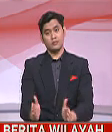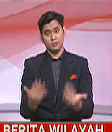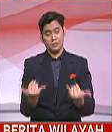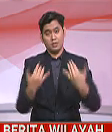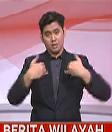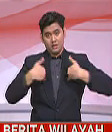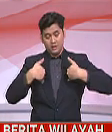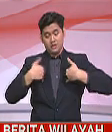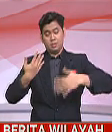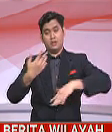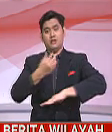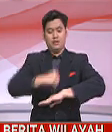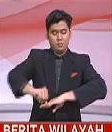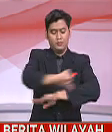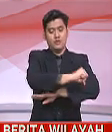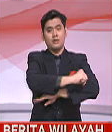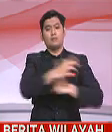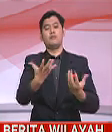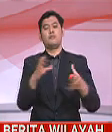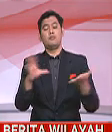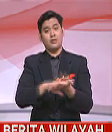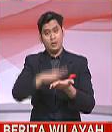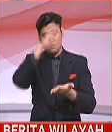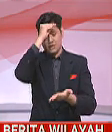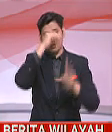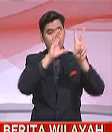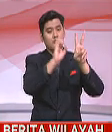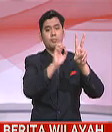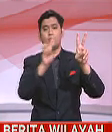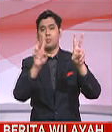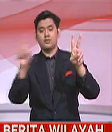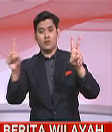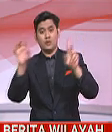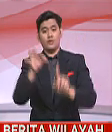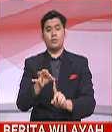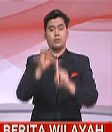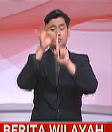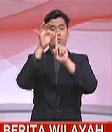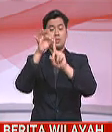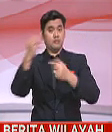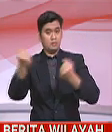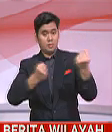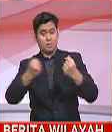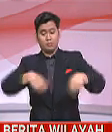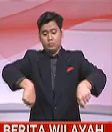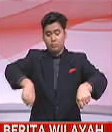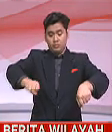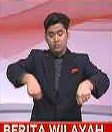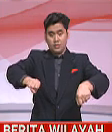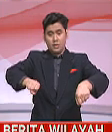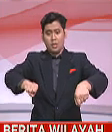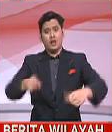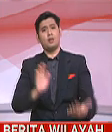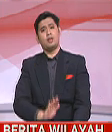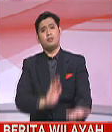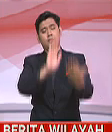dalam kampus bagi memulakan sidang akademik 2021. Penuntut khususnya yang berkenderaan seperti motosikal